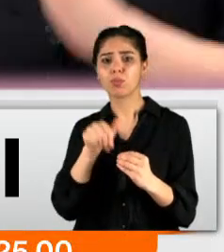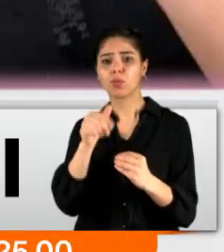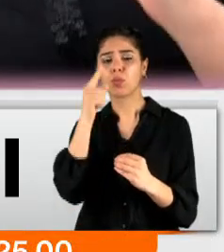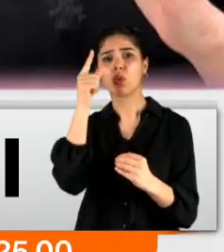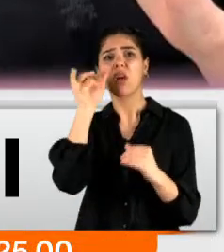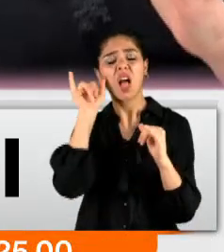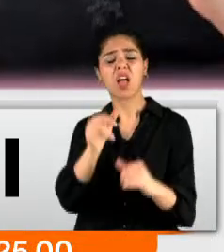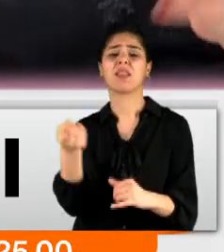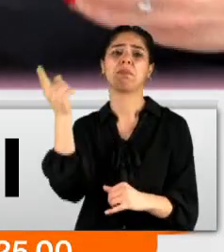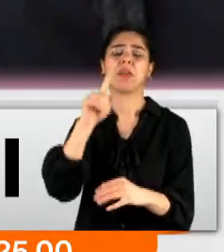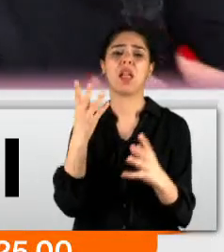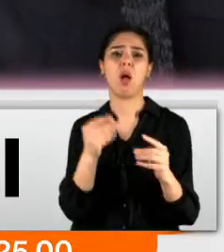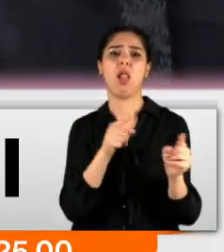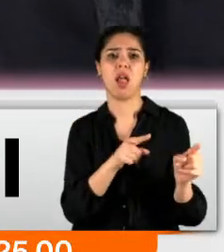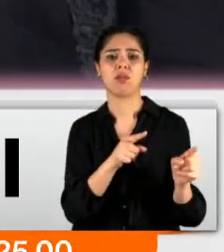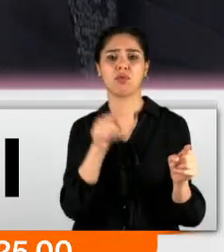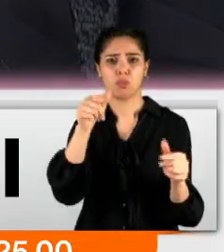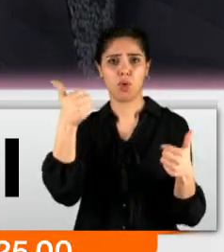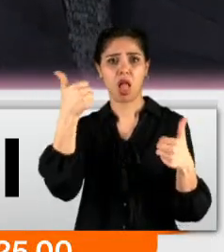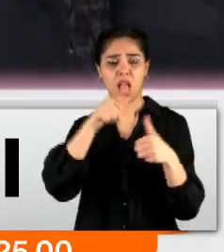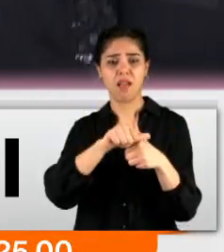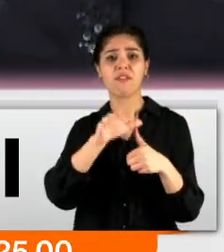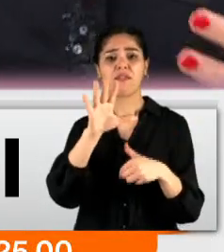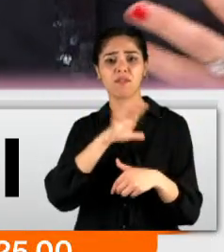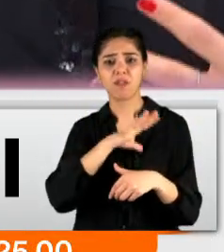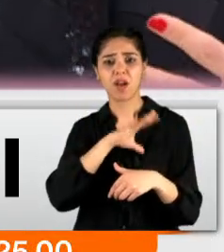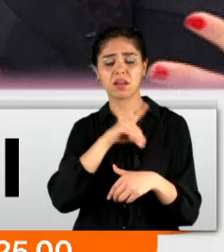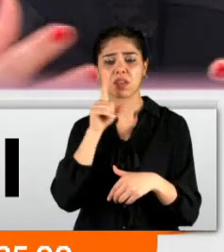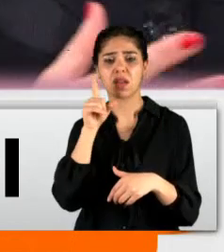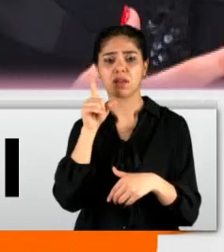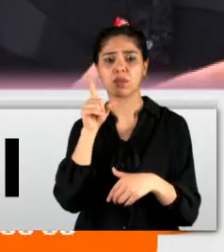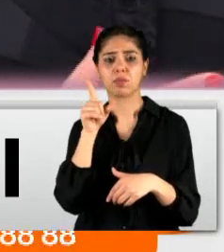resmin aynısını tekrar yaşayacaksın. Ve bu evlilik yaparken ne sen